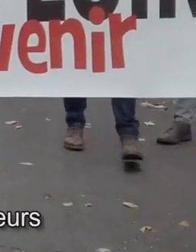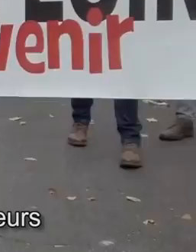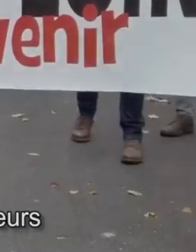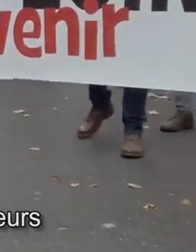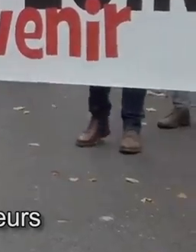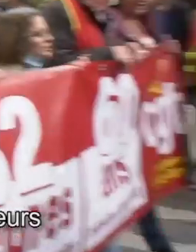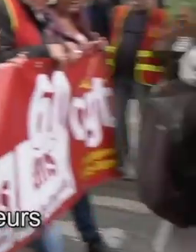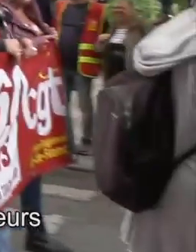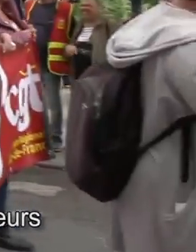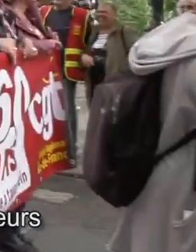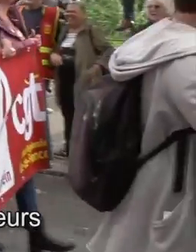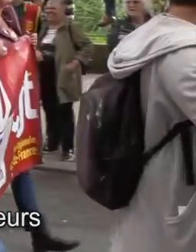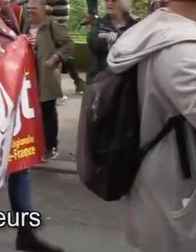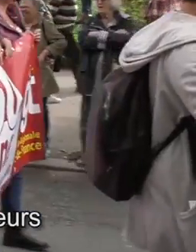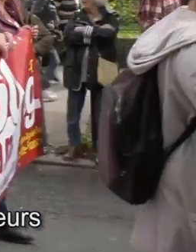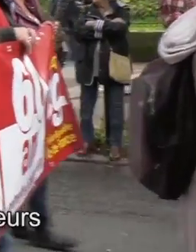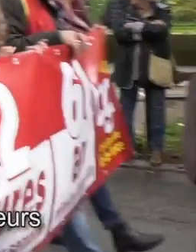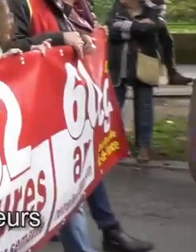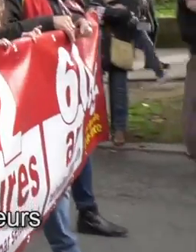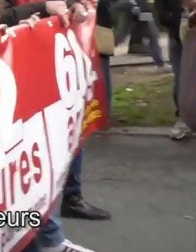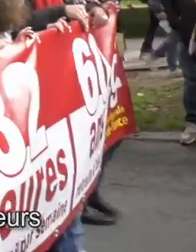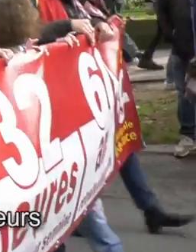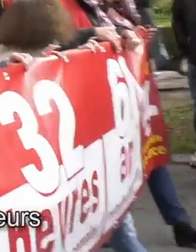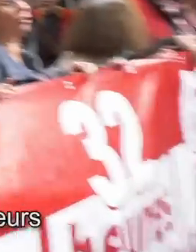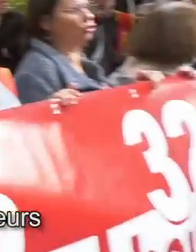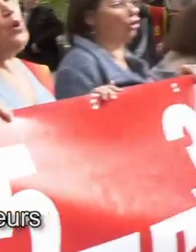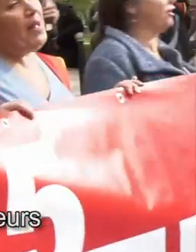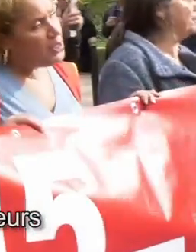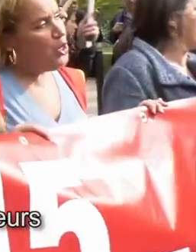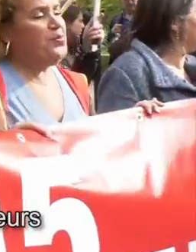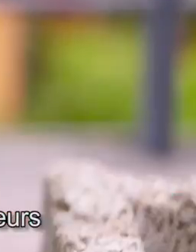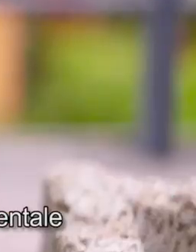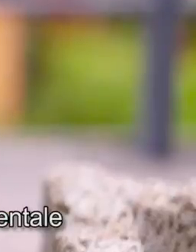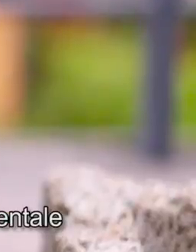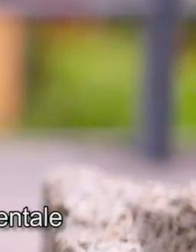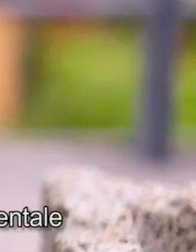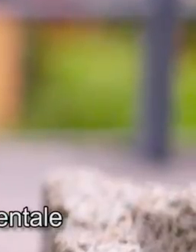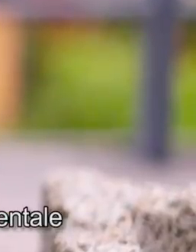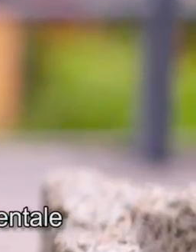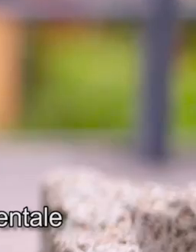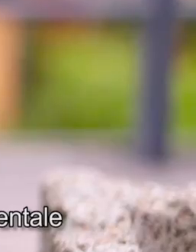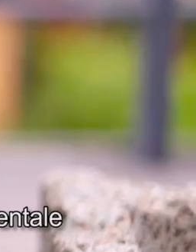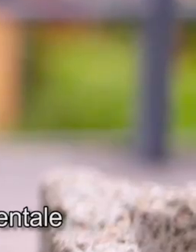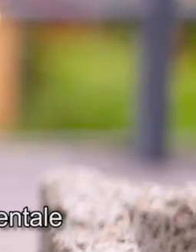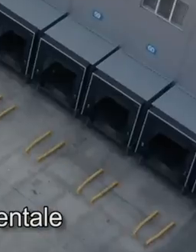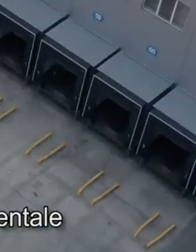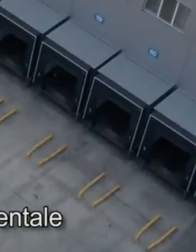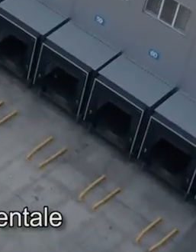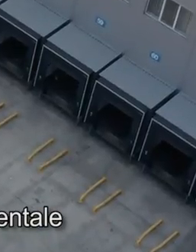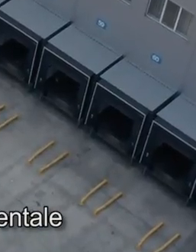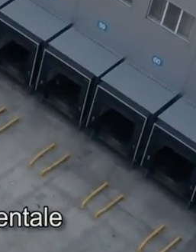suite dans la construction des revendications avec les travailleurs en s'appuyant sur leur réalité. Tout d'abord, prendre en compte la